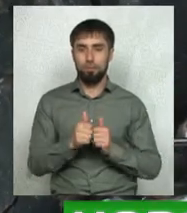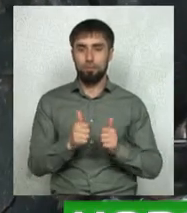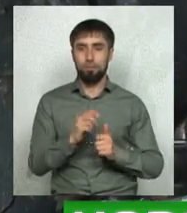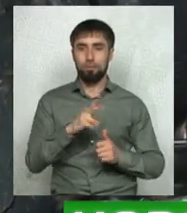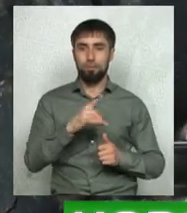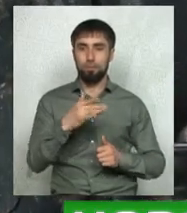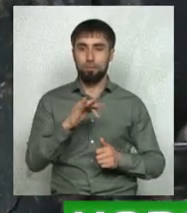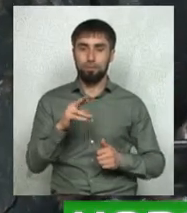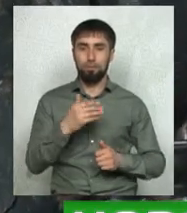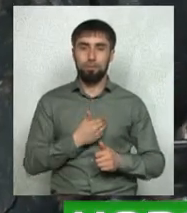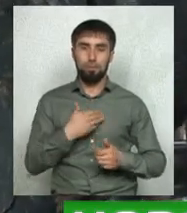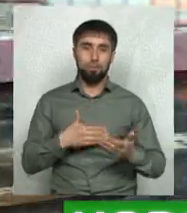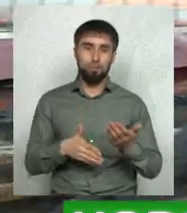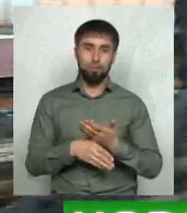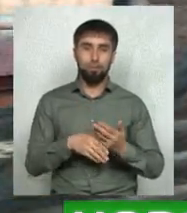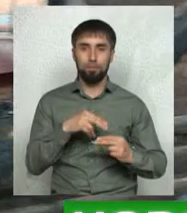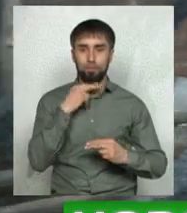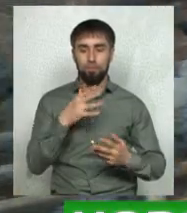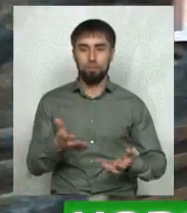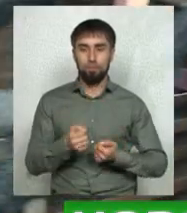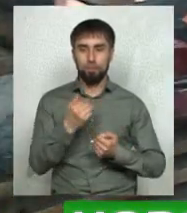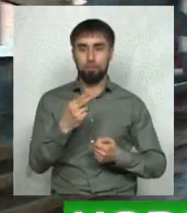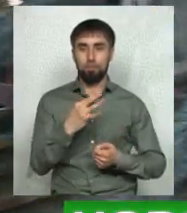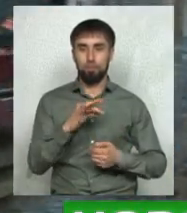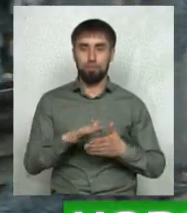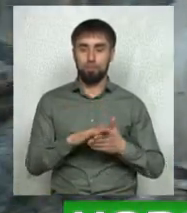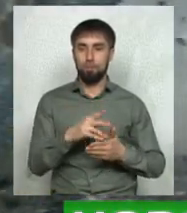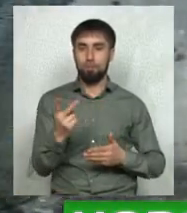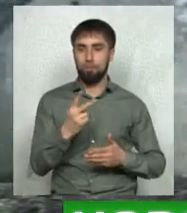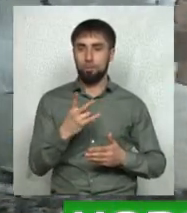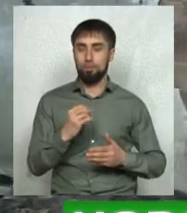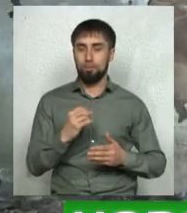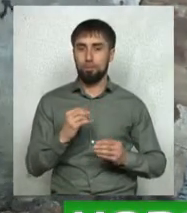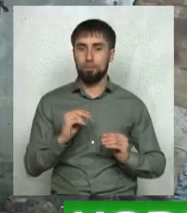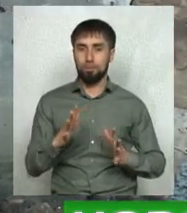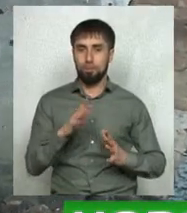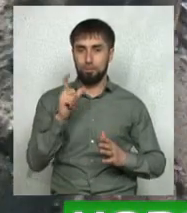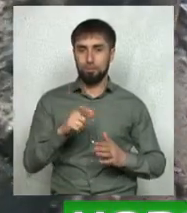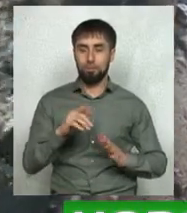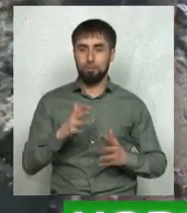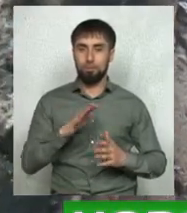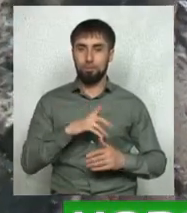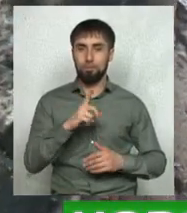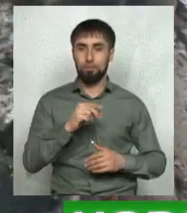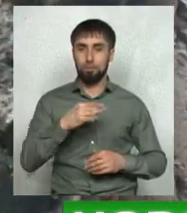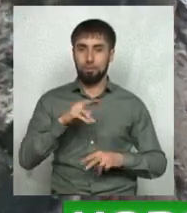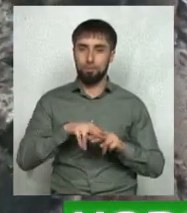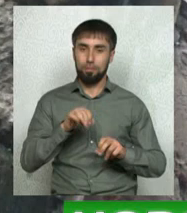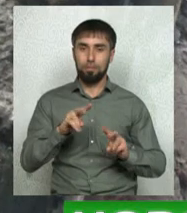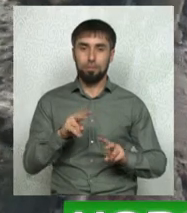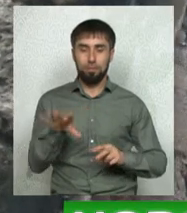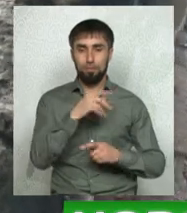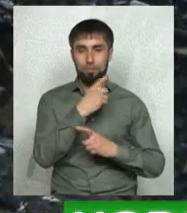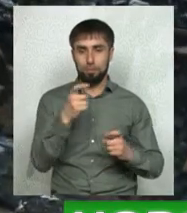благотворительные фонды изъявили желание оказать поддержку Цичоевым. Это уже второй несчастный случай за этот год в Икажево. И поэтому специалисты